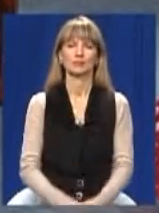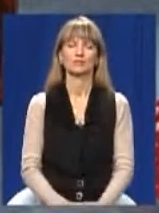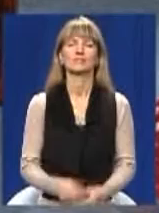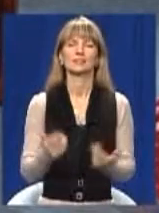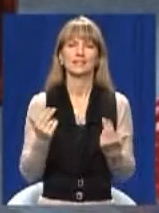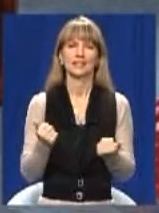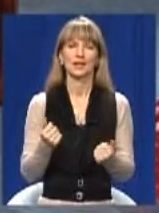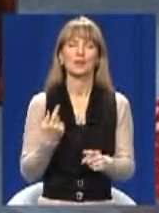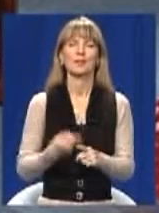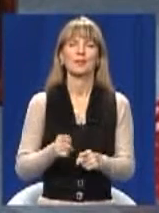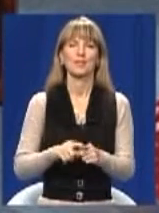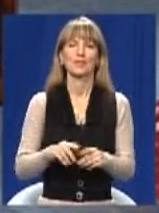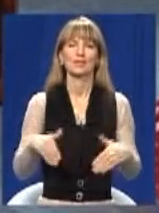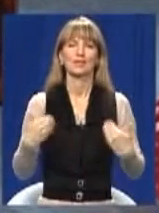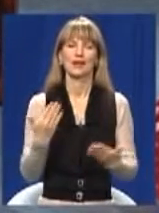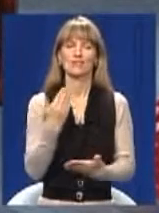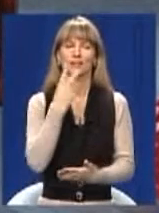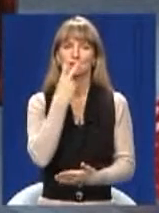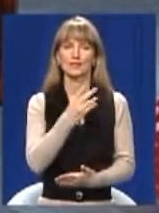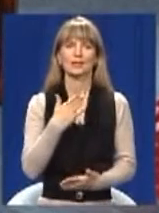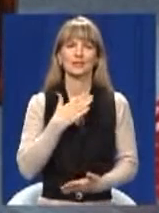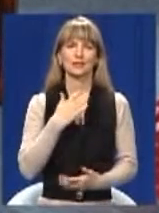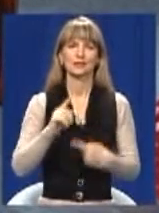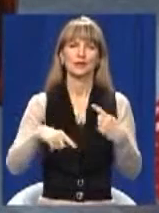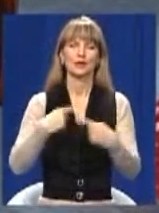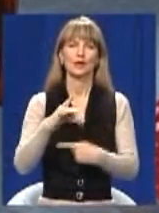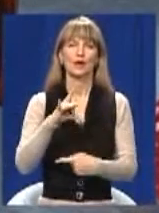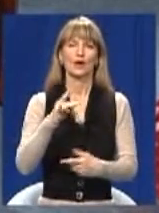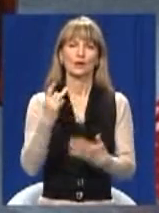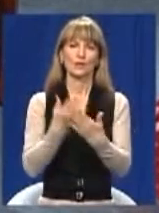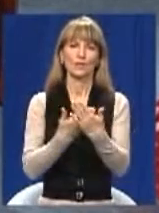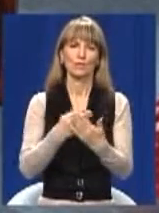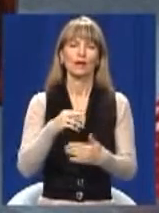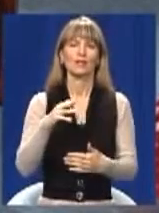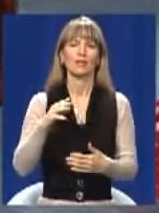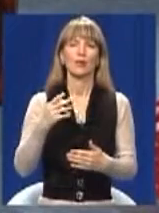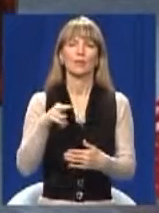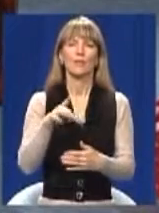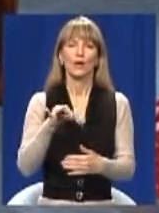Так. Ну, тож, пропонуємо вам переглянути нашу наступну рубрику про домашніх тварин і